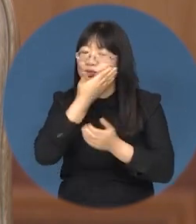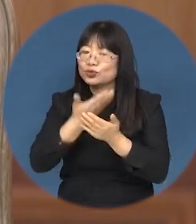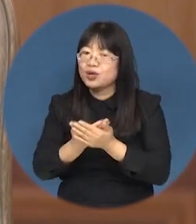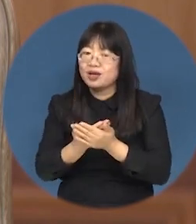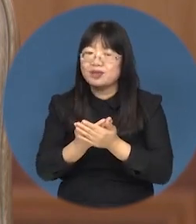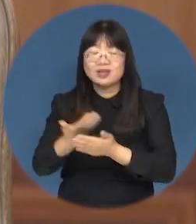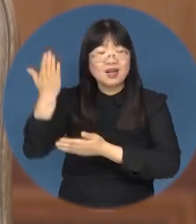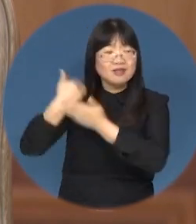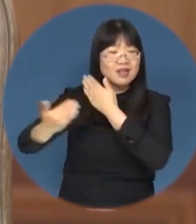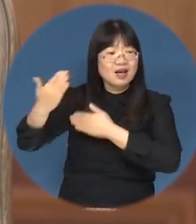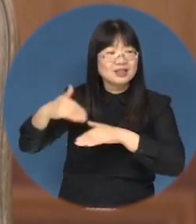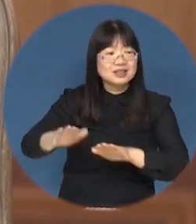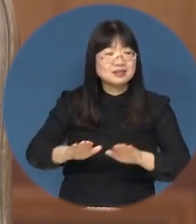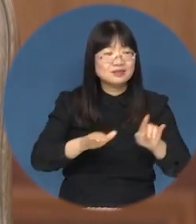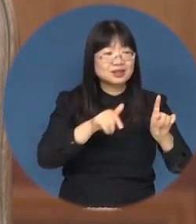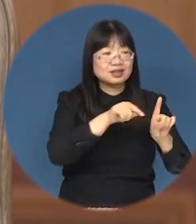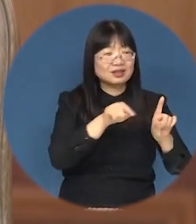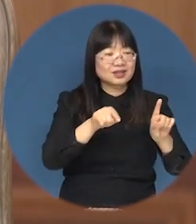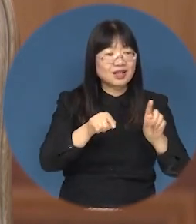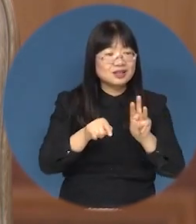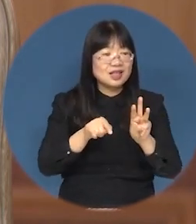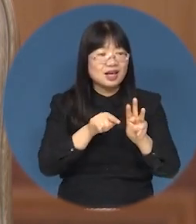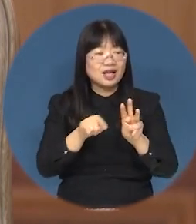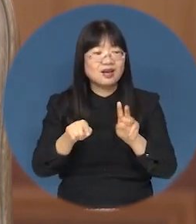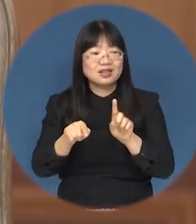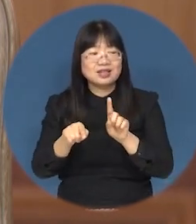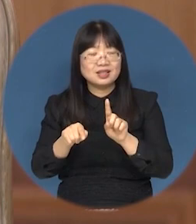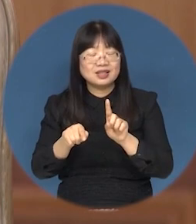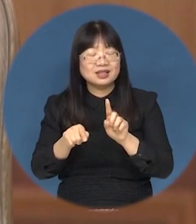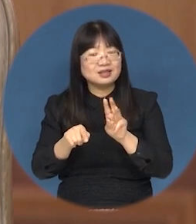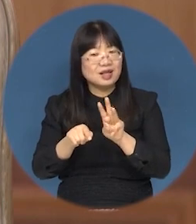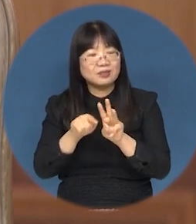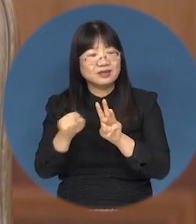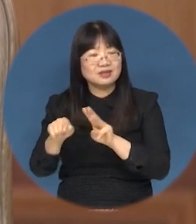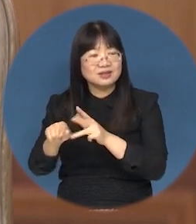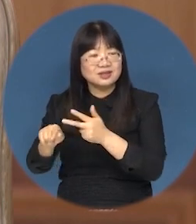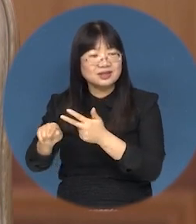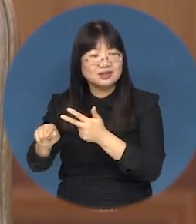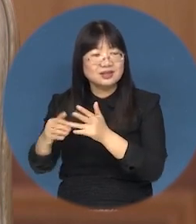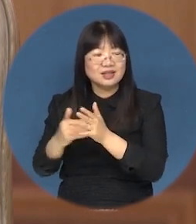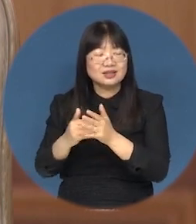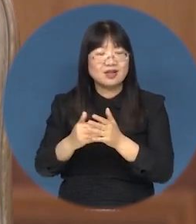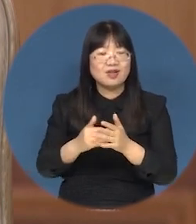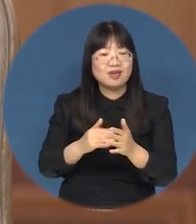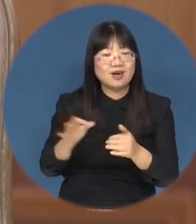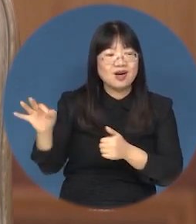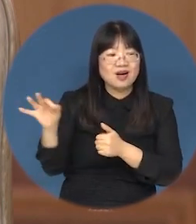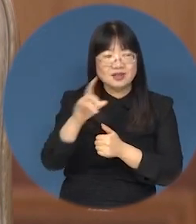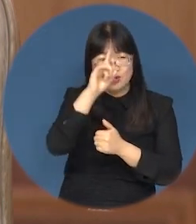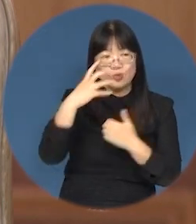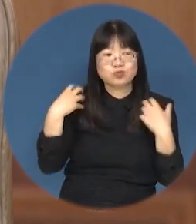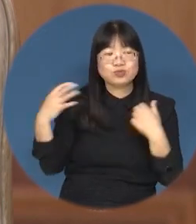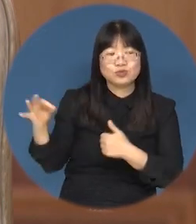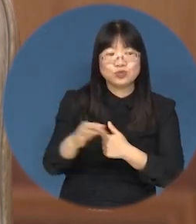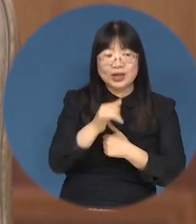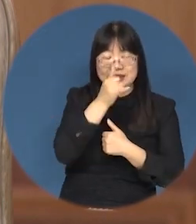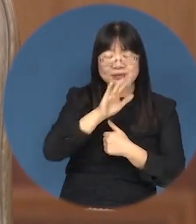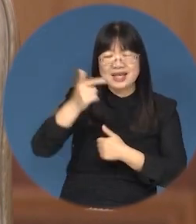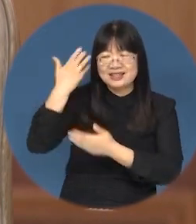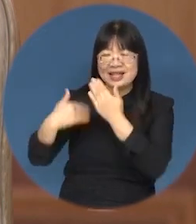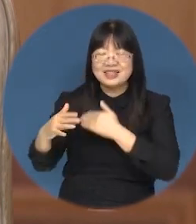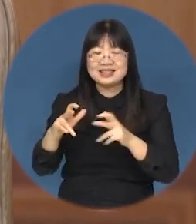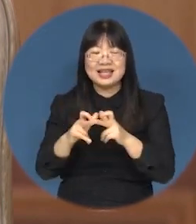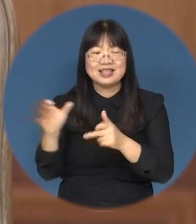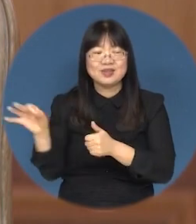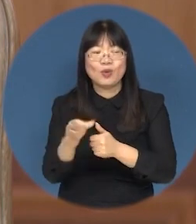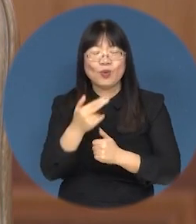장애인 이제 지금은 1급부터 3급, 3급부터 7급에서 예, 예. 이제 연금제도가 돼 있는데 그 당시만 하더라도 이제 그런 부분이 없었기